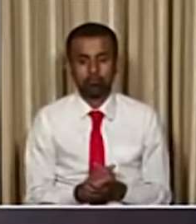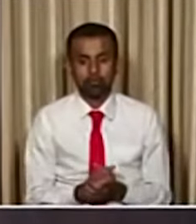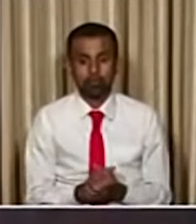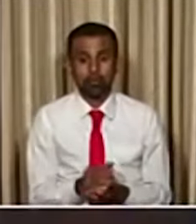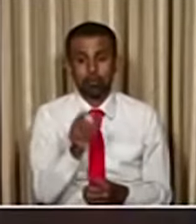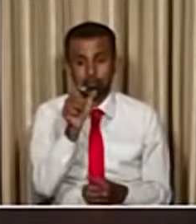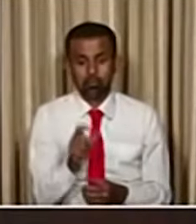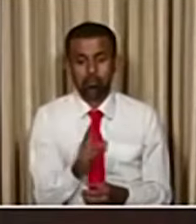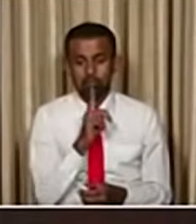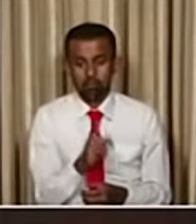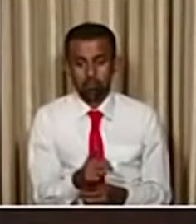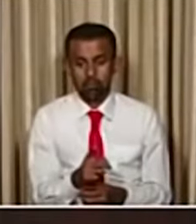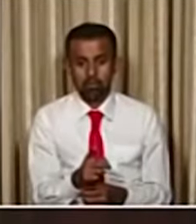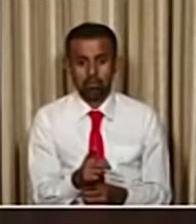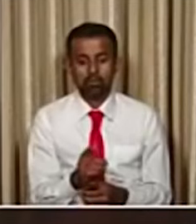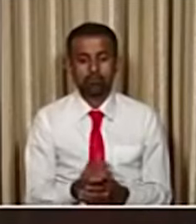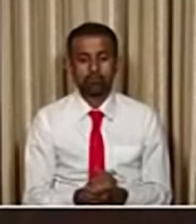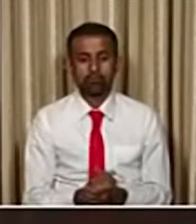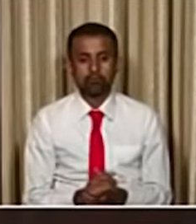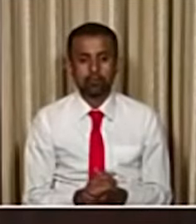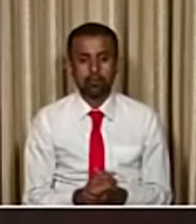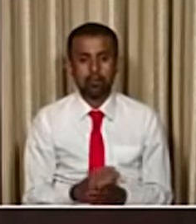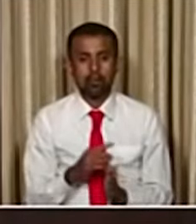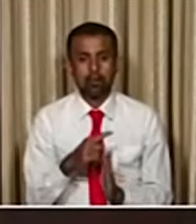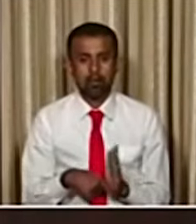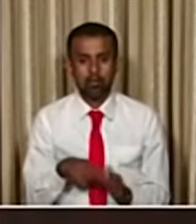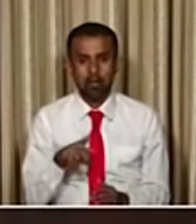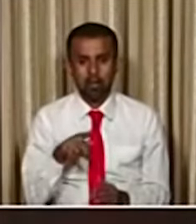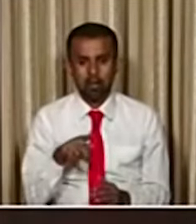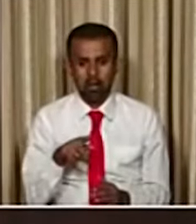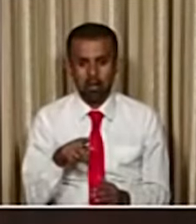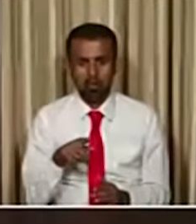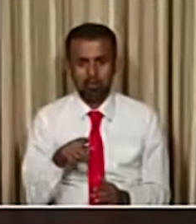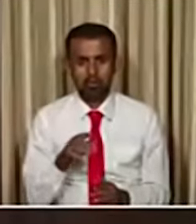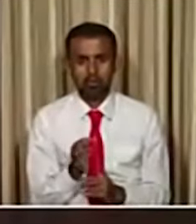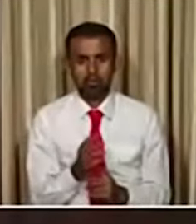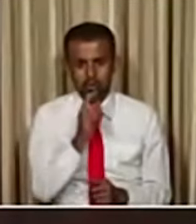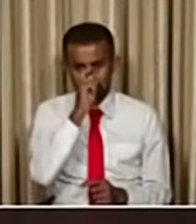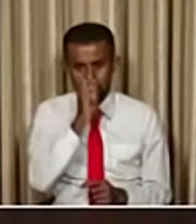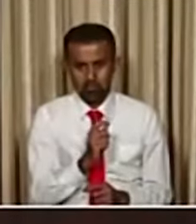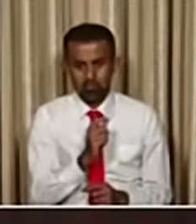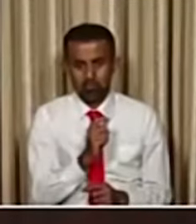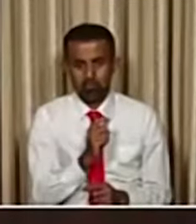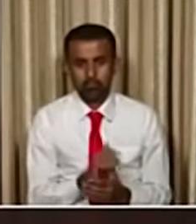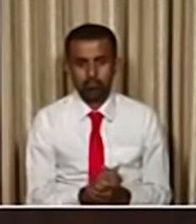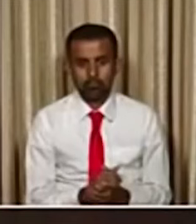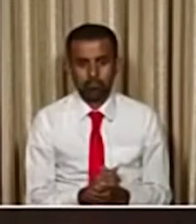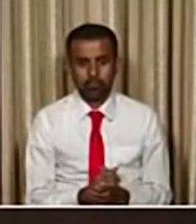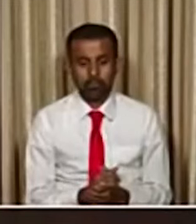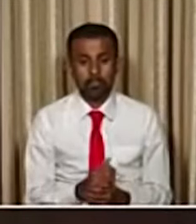මම ඔබතුමාලගෙන් ඉල්ලන්නේ විශේෂයෙන් ලංකාවේ කවුරු හරි එන්වොයි කෙනෙක් ජනාධිපතිතුමාගේ නැත්තම් මොකද එතන